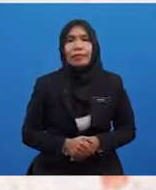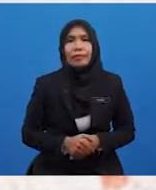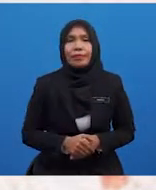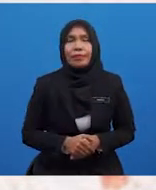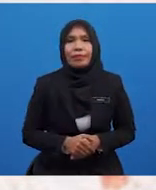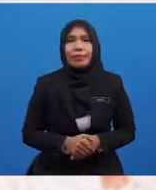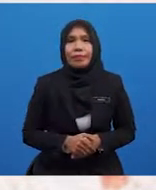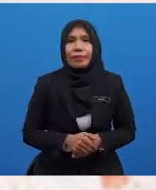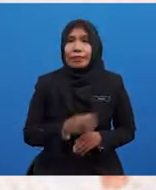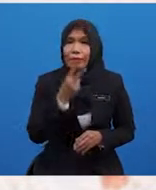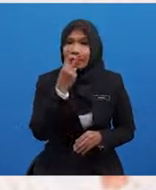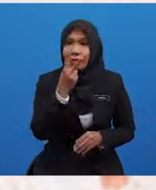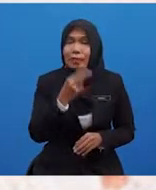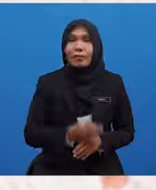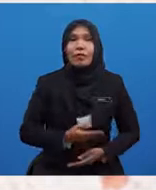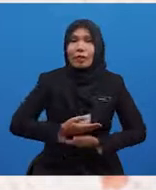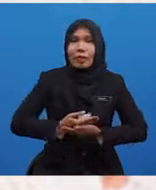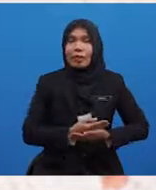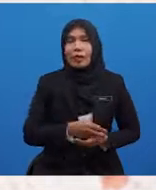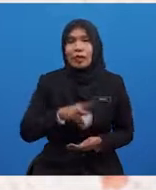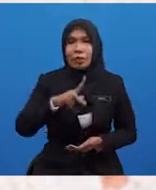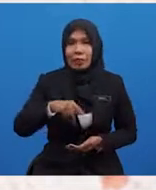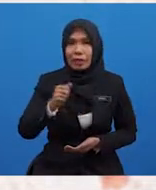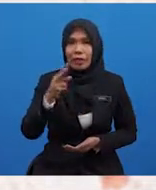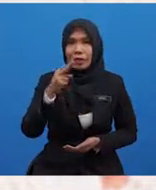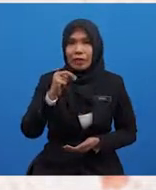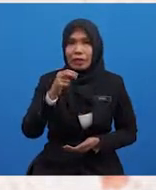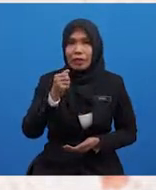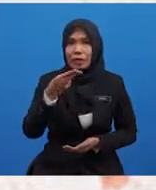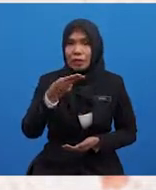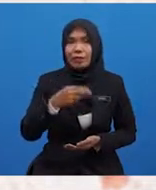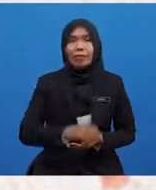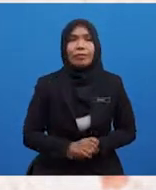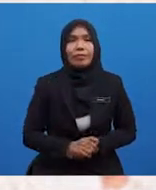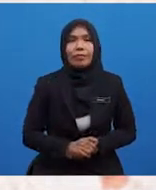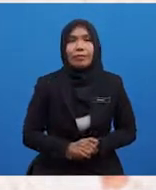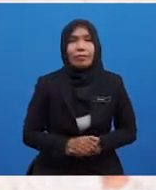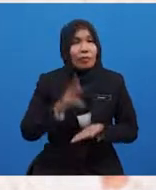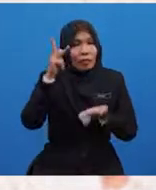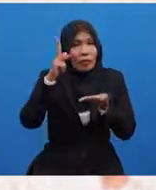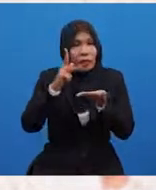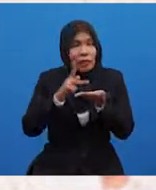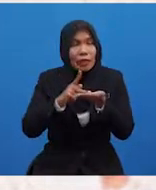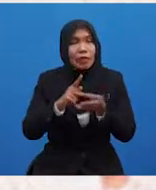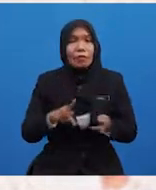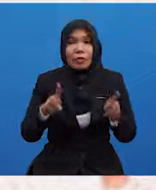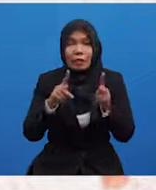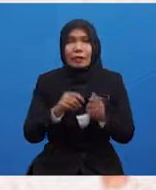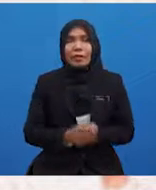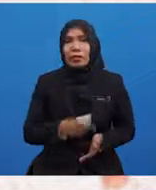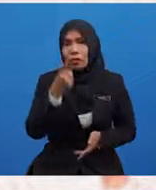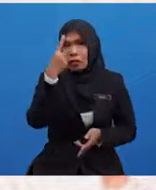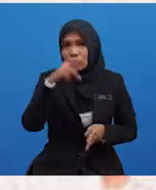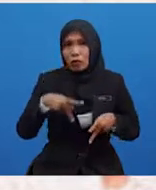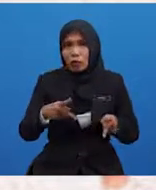Perhatikan pada anak panah yang ditunjukkan. Kenal pasti anak panah untuk proses